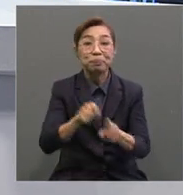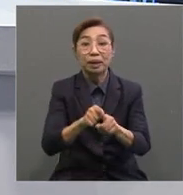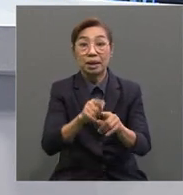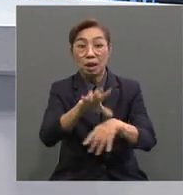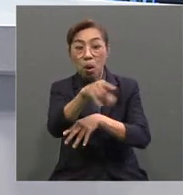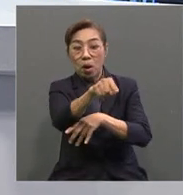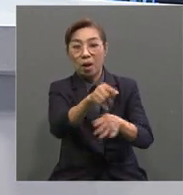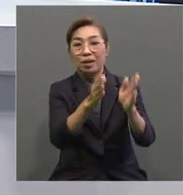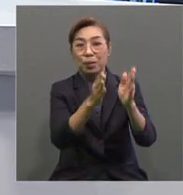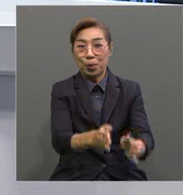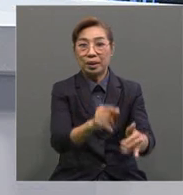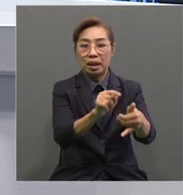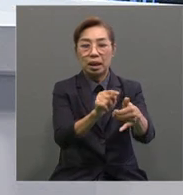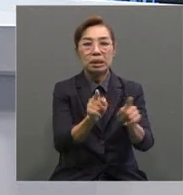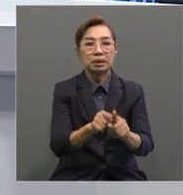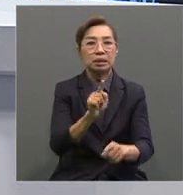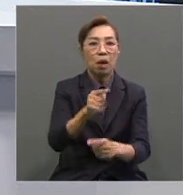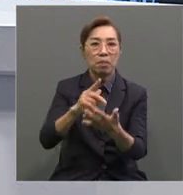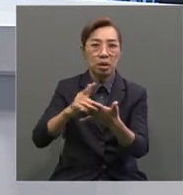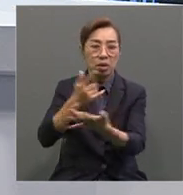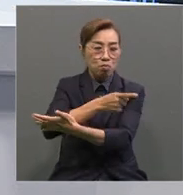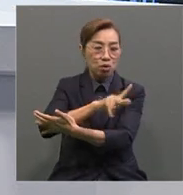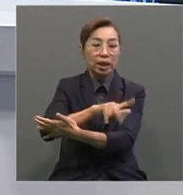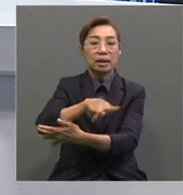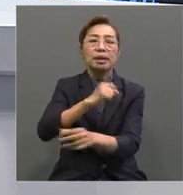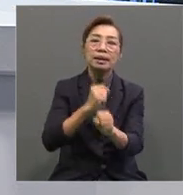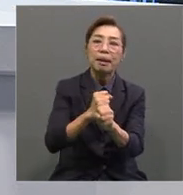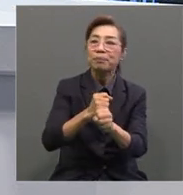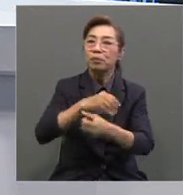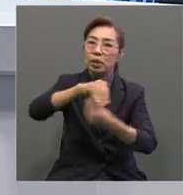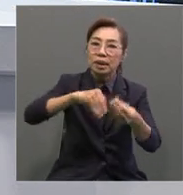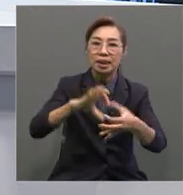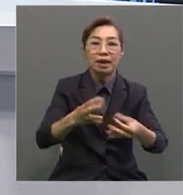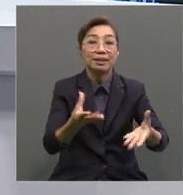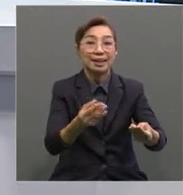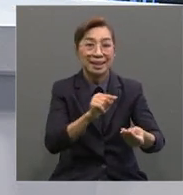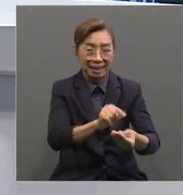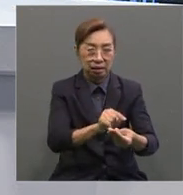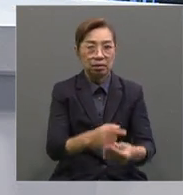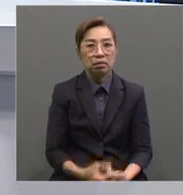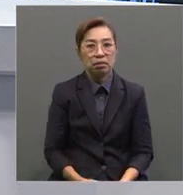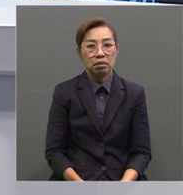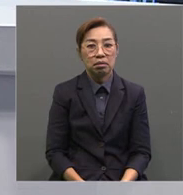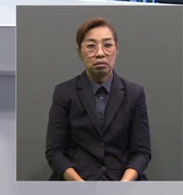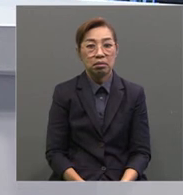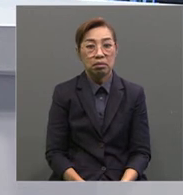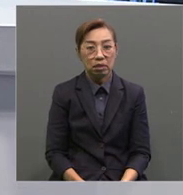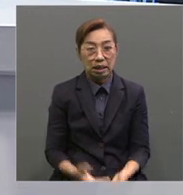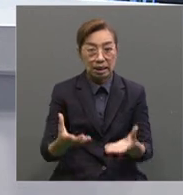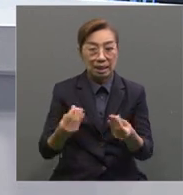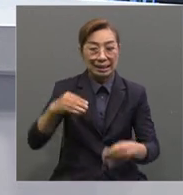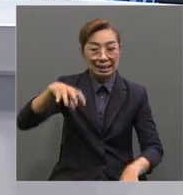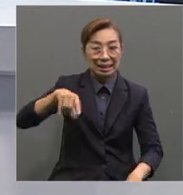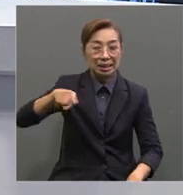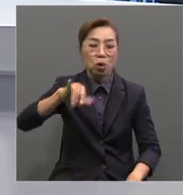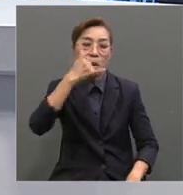ทำธุรกิจที่จังหวัดภูเก็ตเกี่ยวกับเรื่องของที่ดินน่ะนะคะแล้วเขาก็โทรศัพท์เข้ามาหาในส่วนของผู้เสียหาย